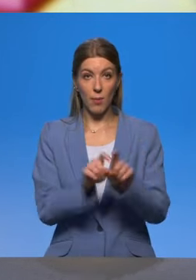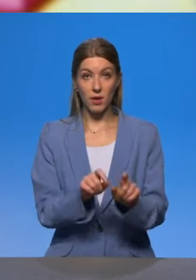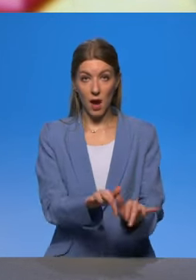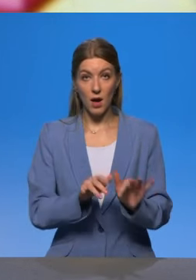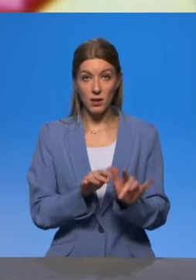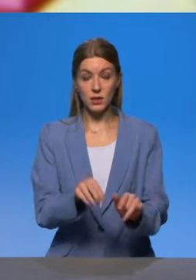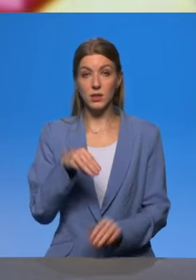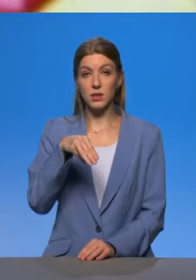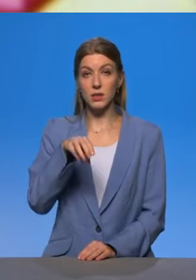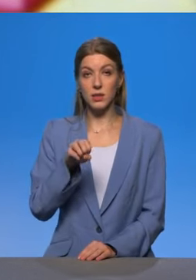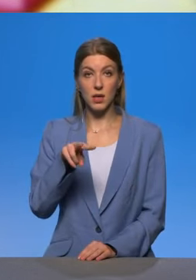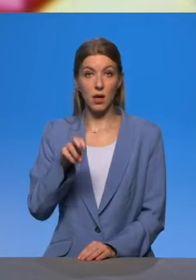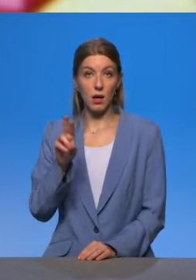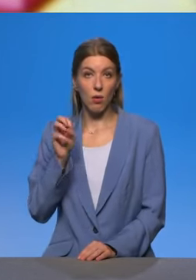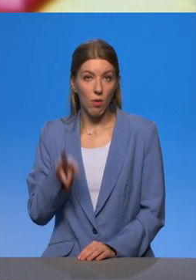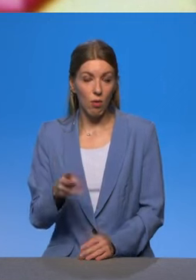телеком mm-hmm. и,